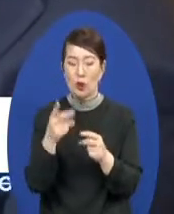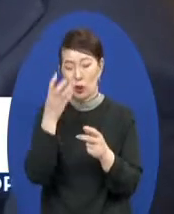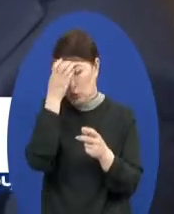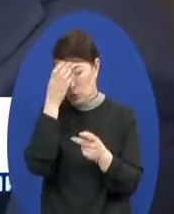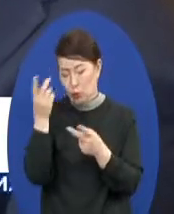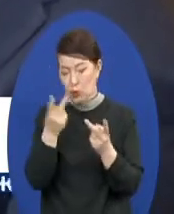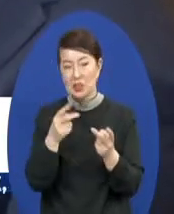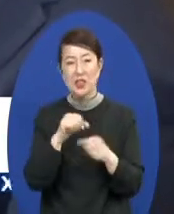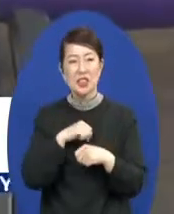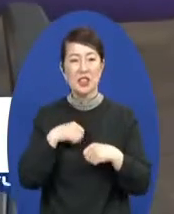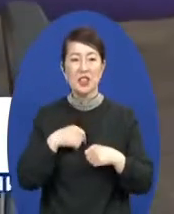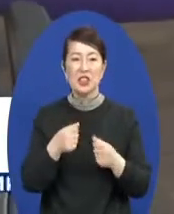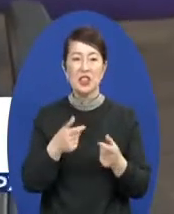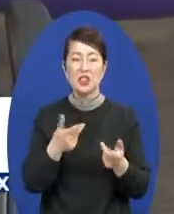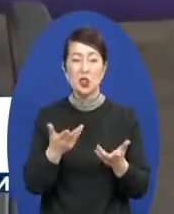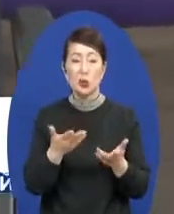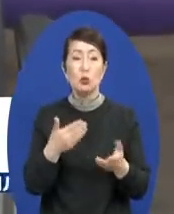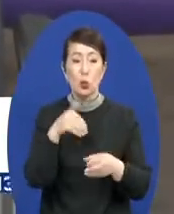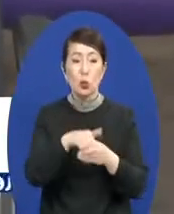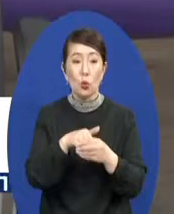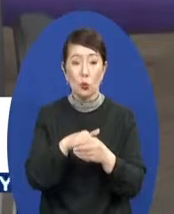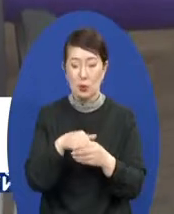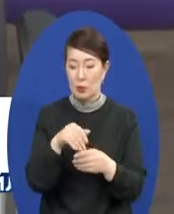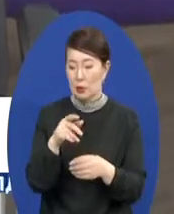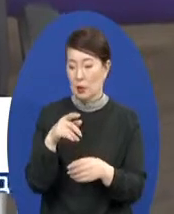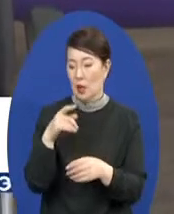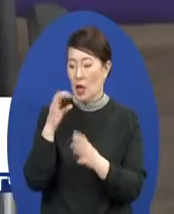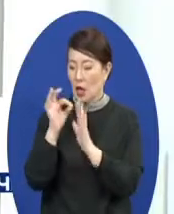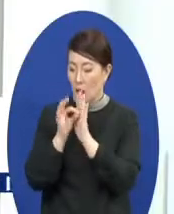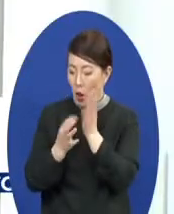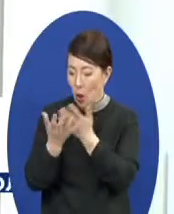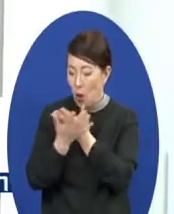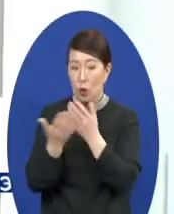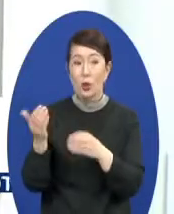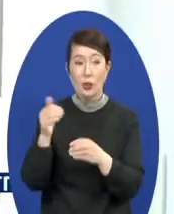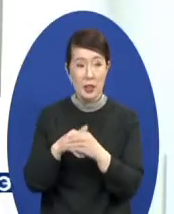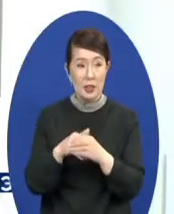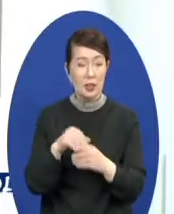иргэдэд чирэгдлгүй хүрнэ гэсэн байр суурийг хилэлцүүлэгт оролцогчд хүндсэн.